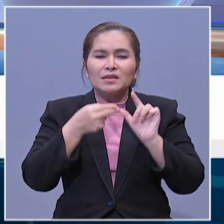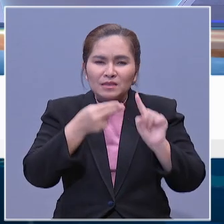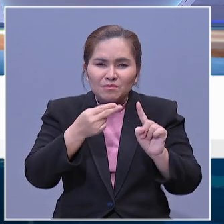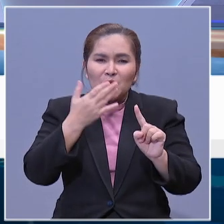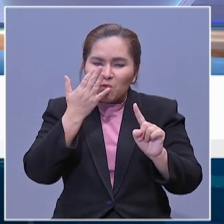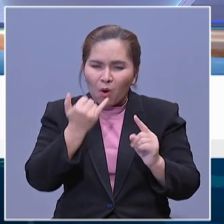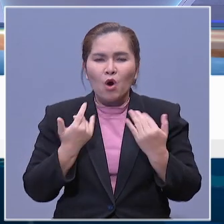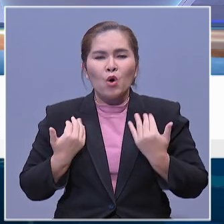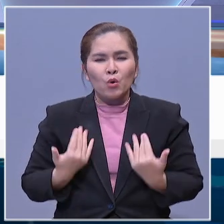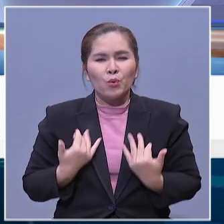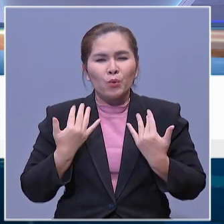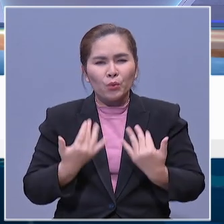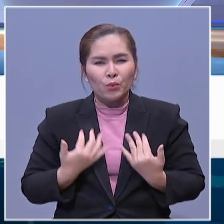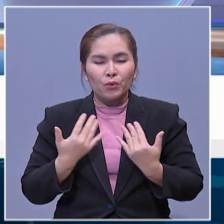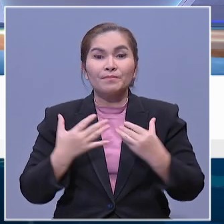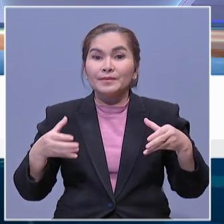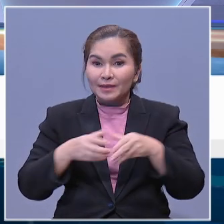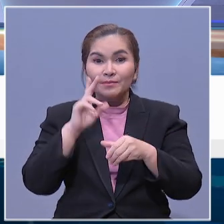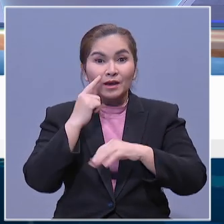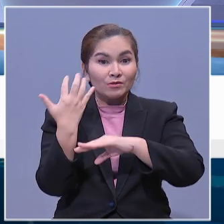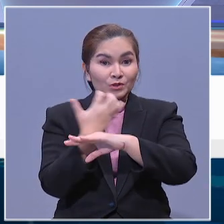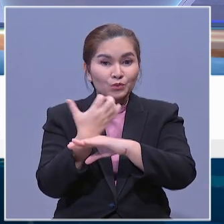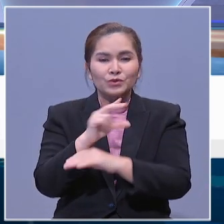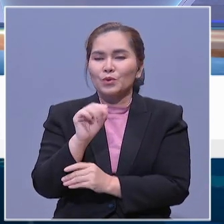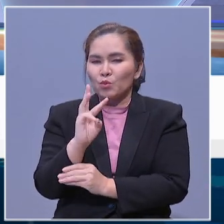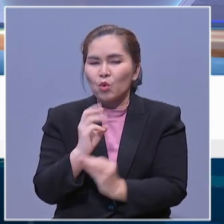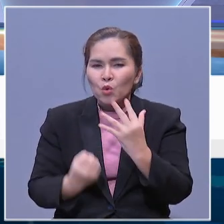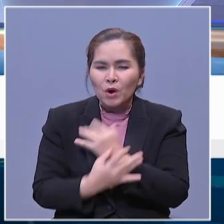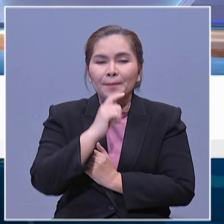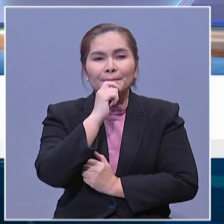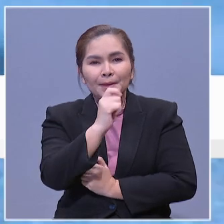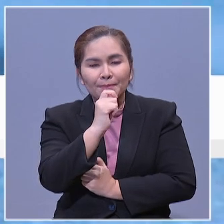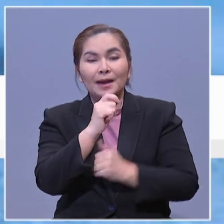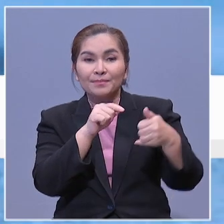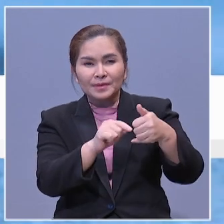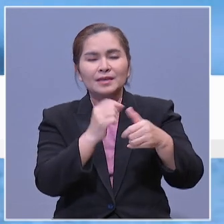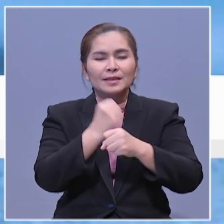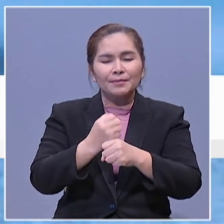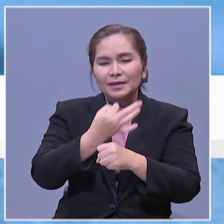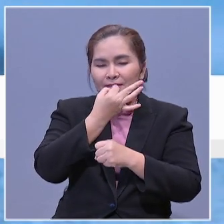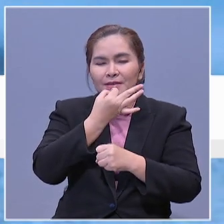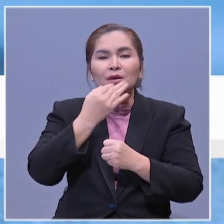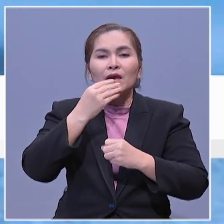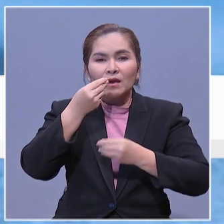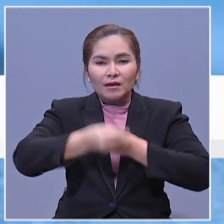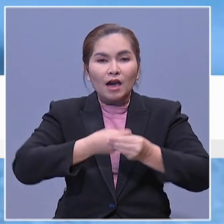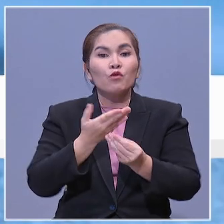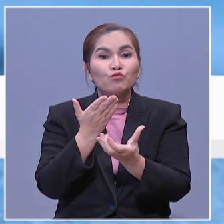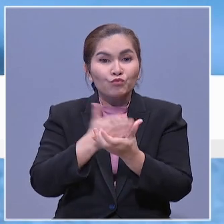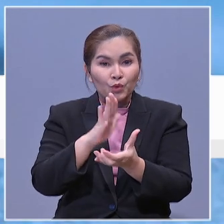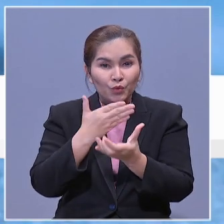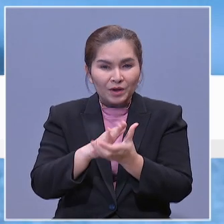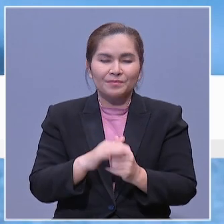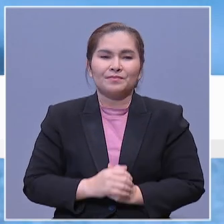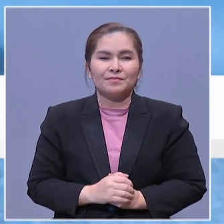านเหลือเกินนะคะสำหรับนโยบายนี้ทีมข่าวเราได้ไปพูดคุยกับพ่อค้าขายฝรั่งนะคะคุณสุรัตน์สดสะอาด